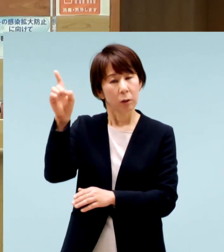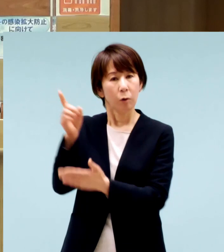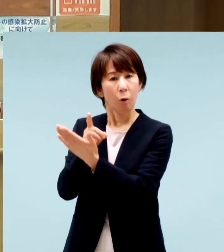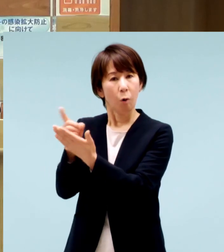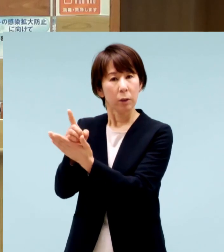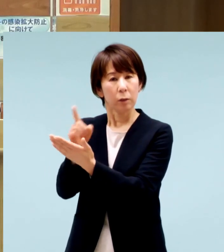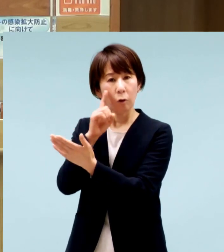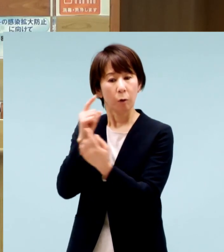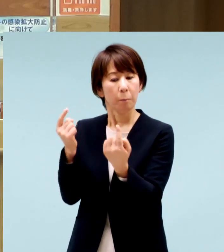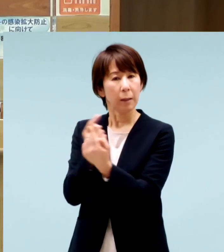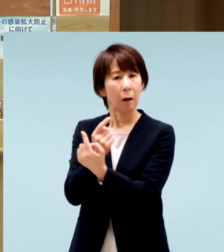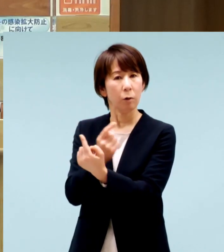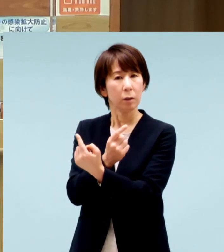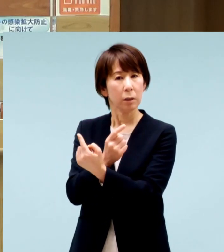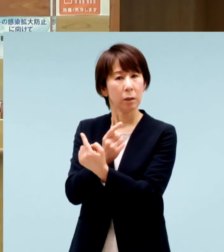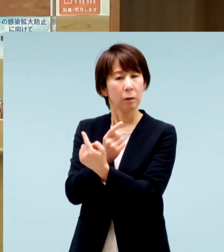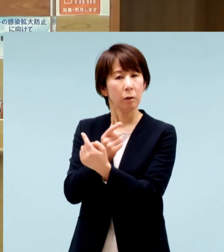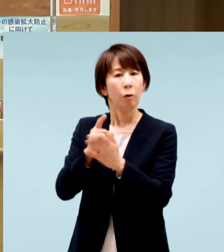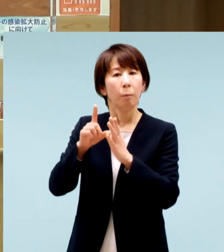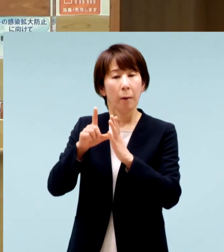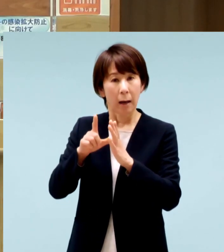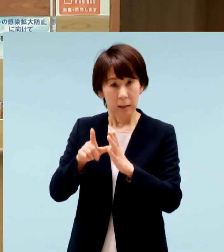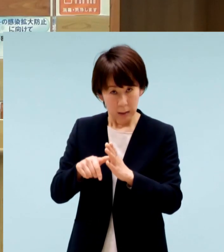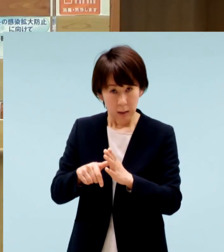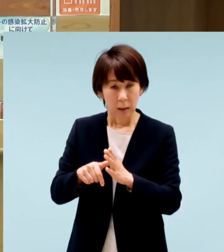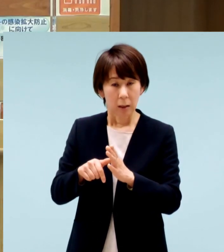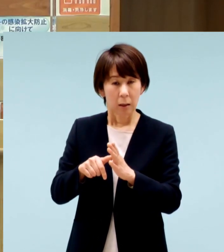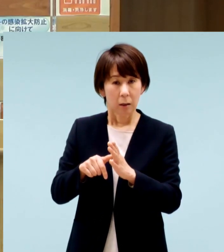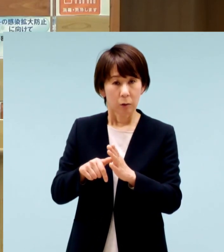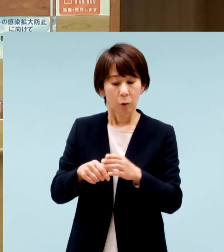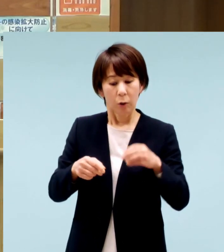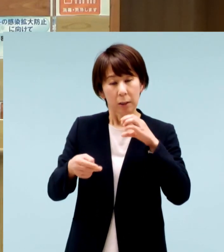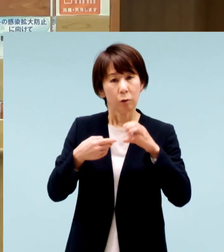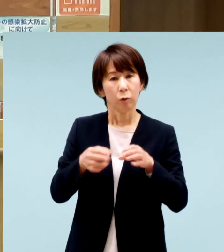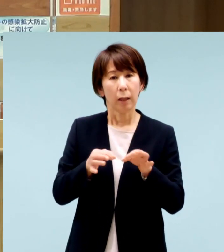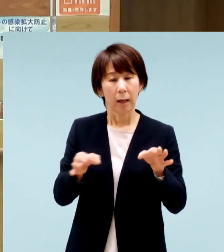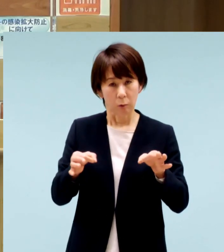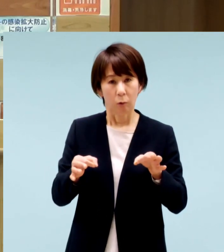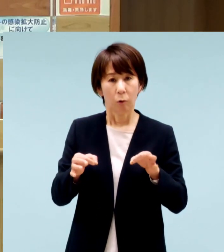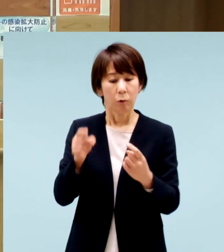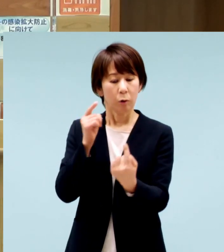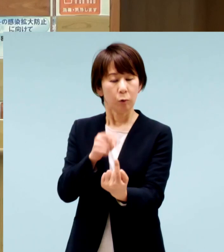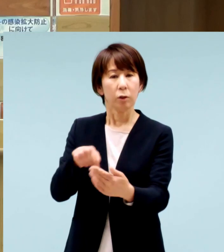における、そういった飲食店に求められる、認証